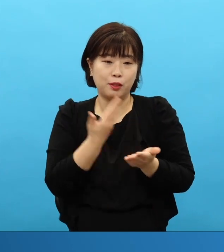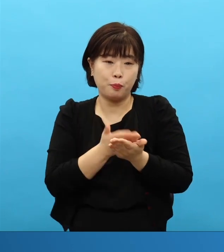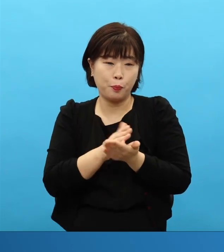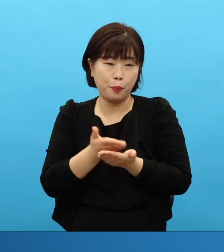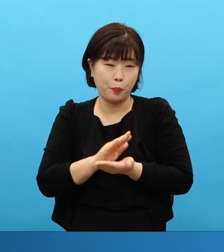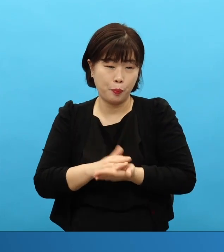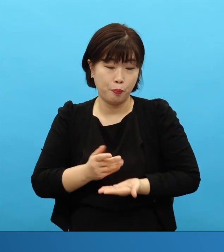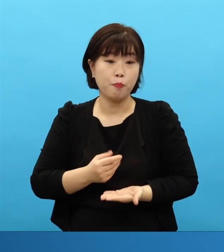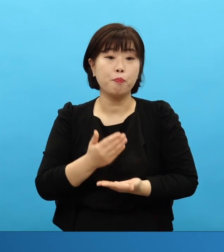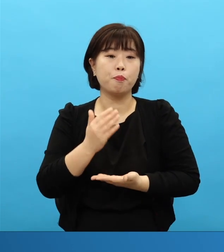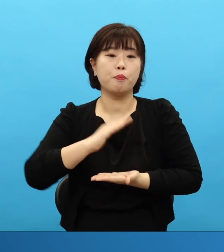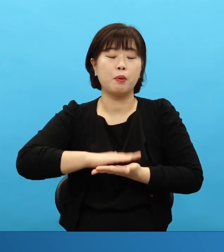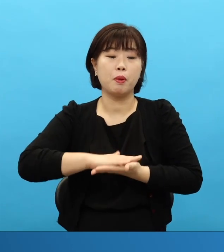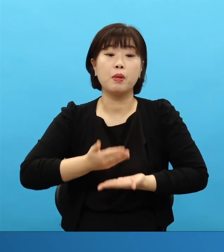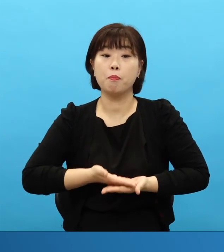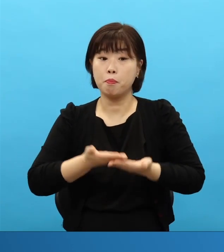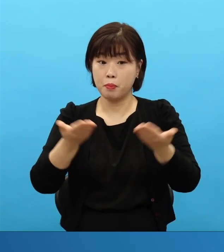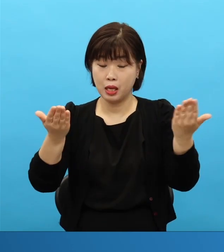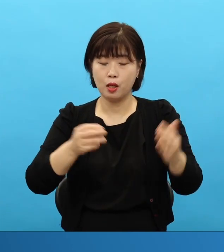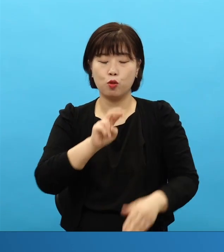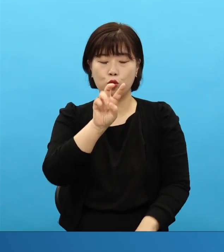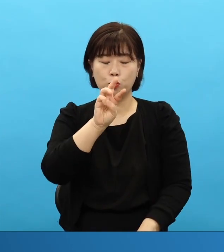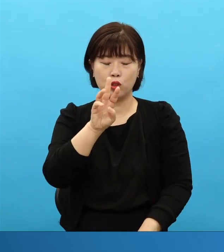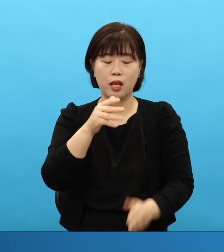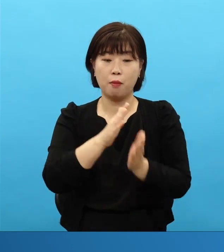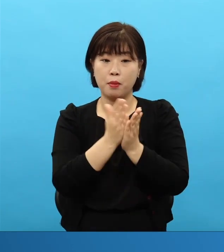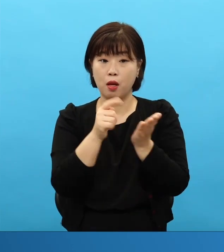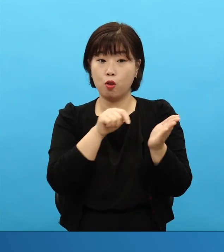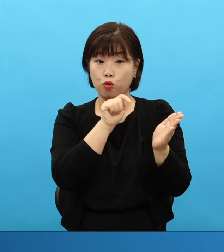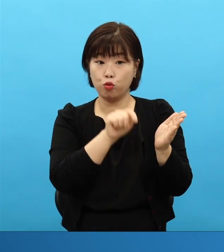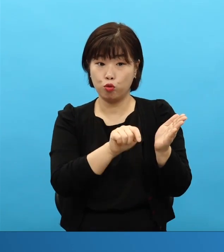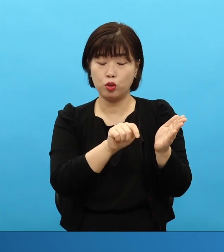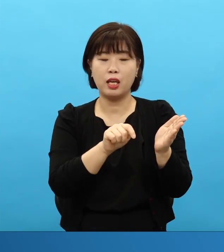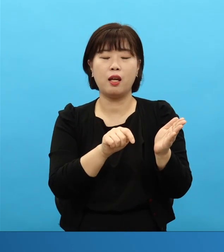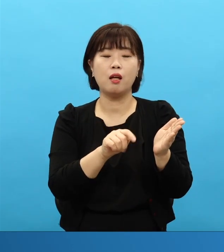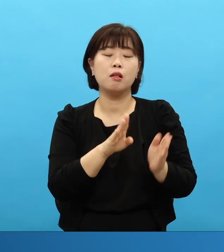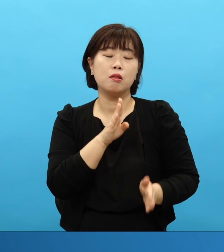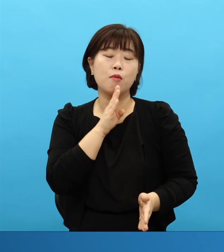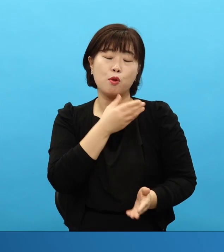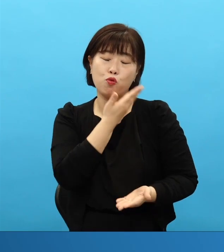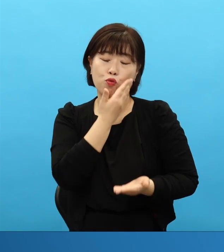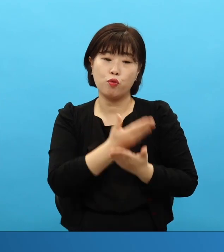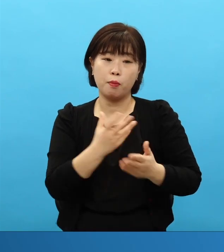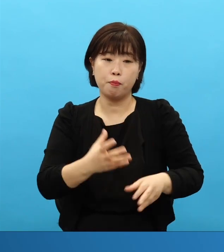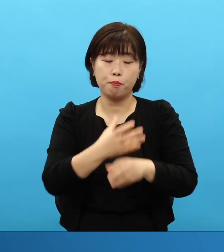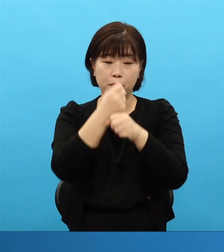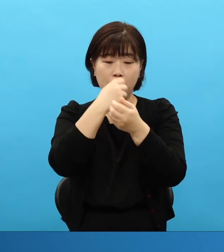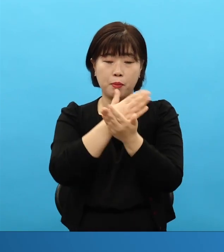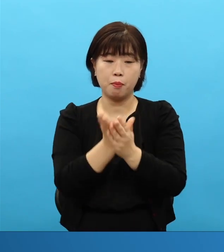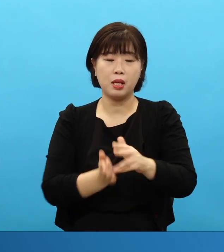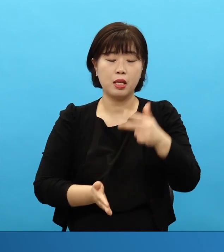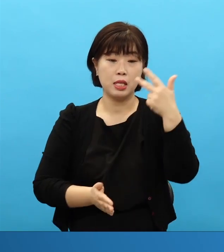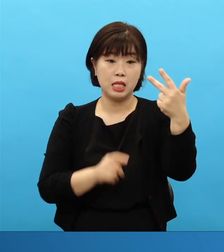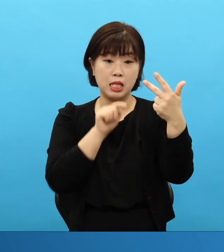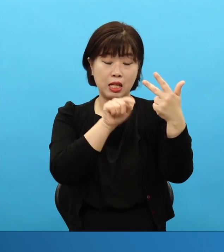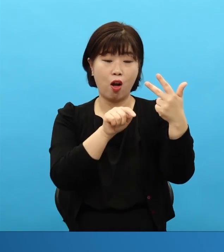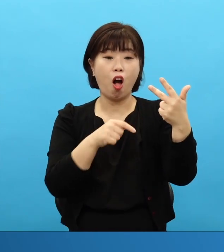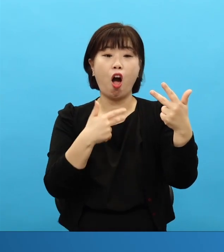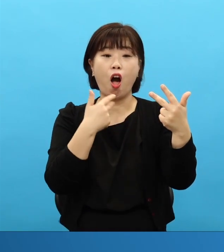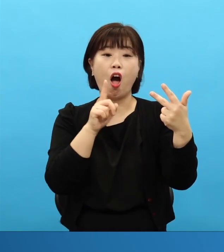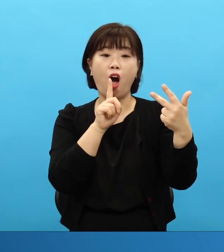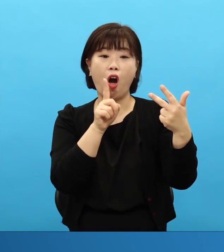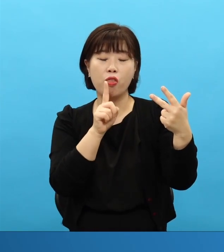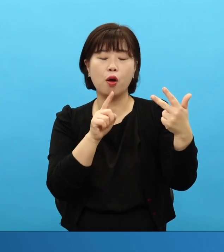이번 선교대회에는 현장에서 가장 기초적으로 깔아야 할 메시지 7권을 9개 언어로 번역하여